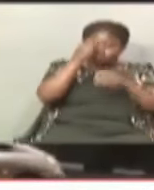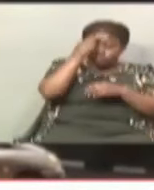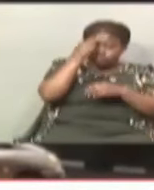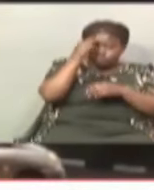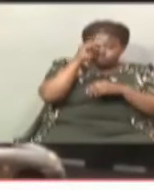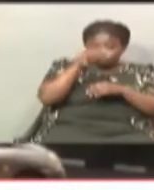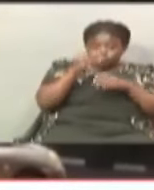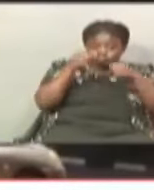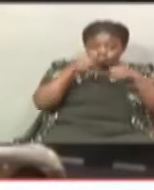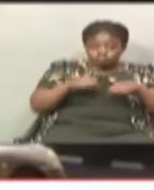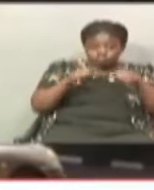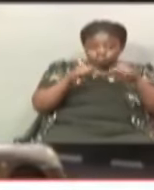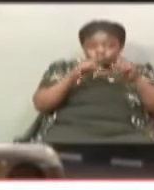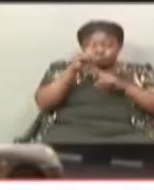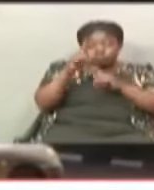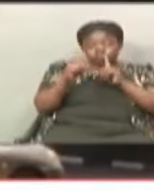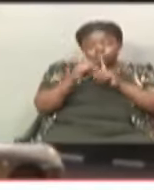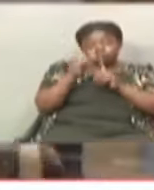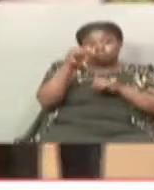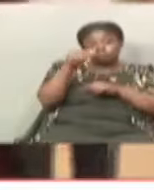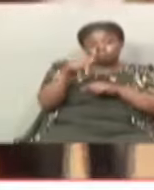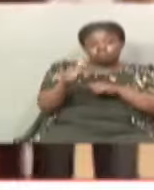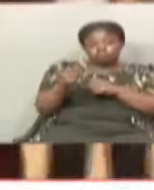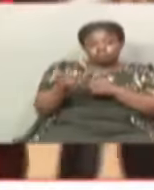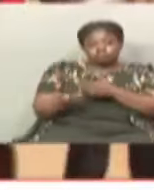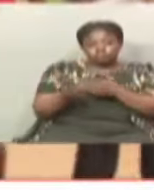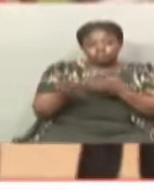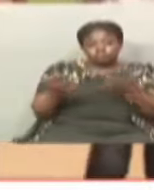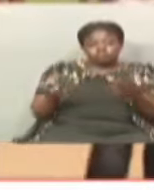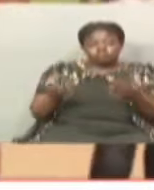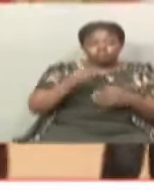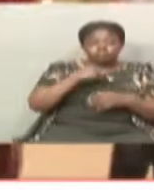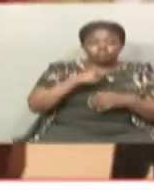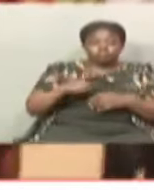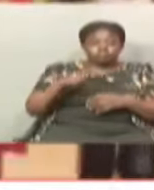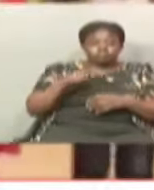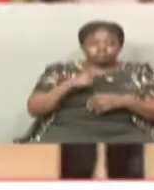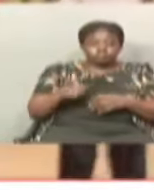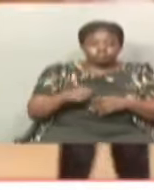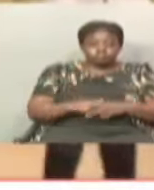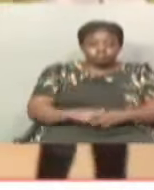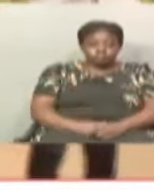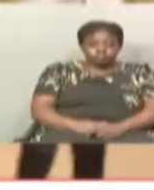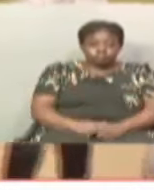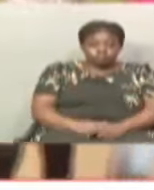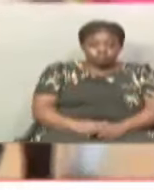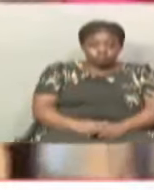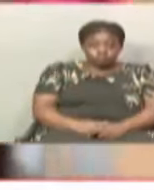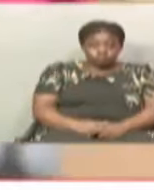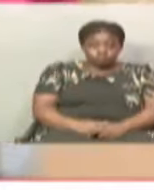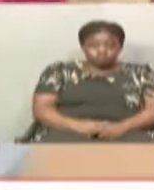obulungi ebigezo bekine ekyomusanvu bano banyenyeza kugali benjole